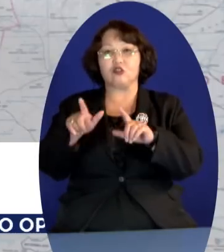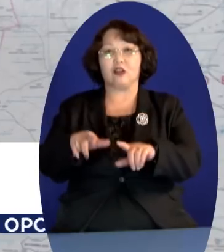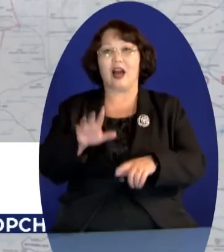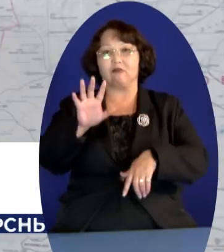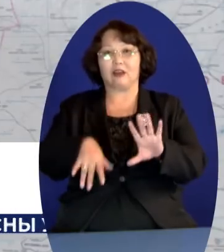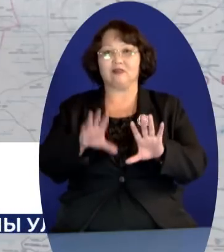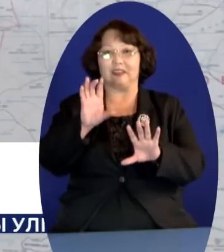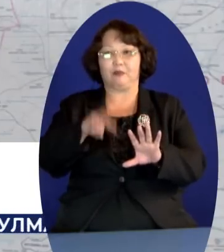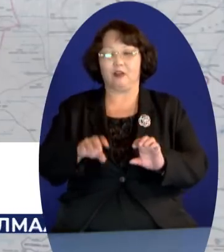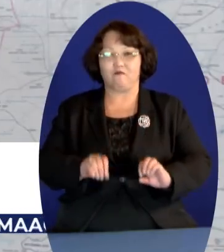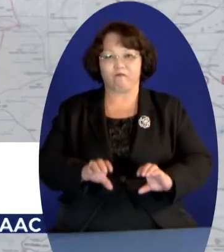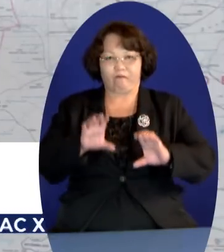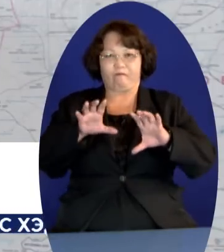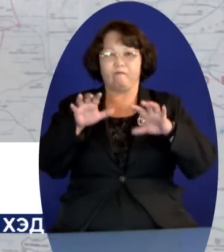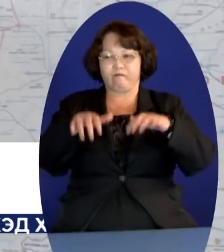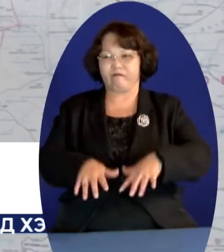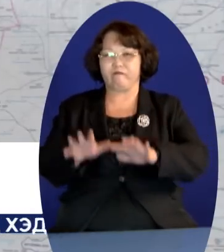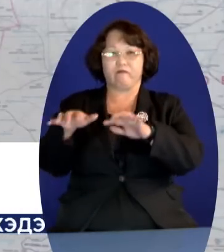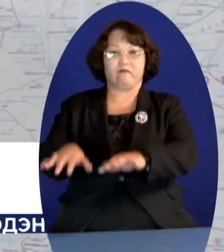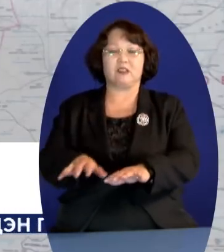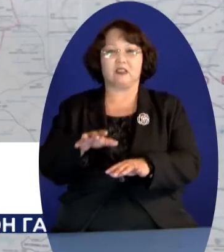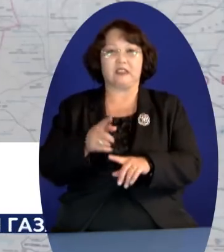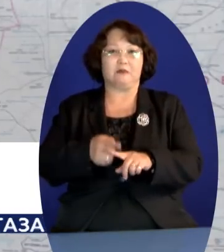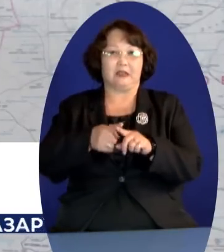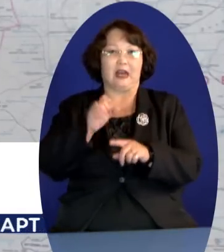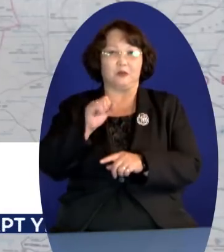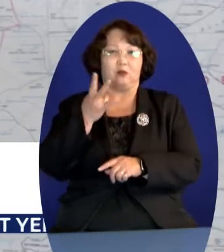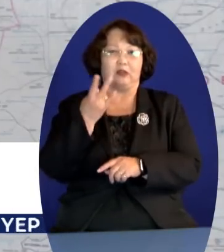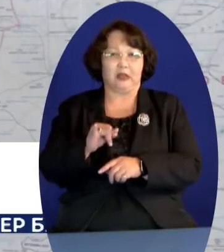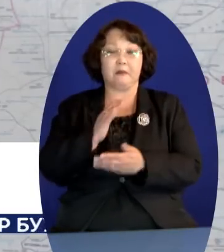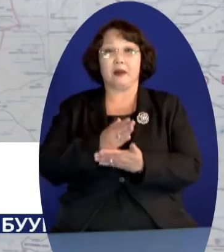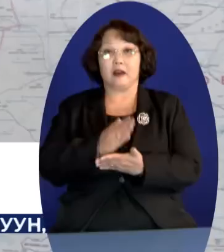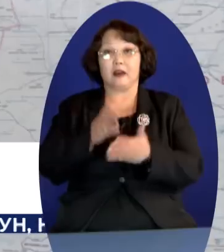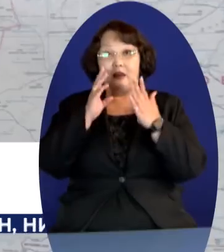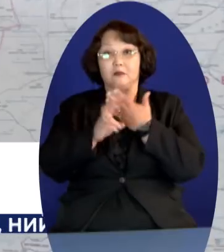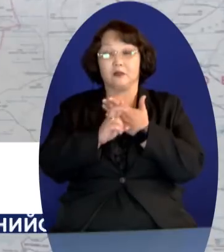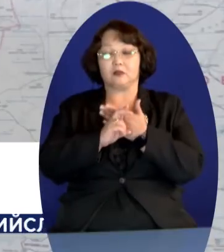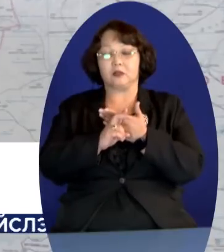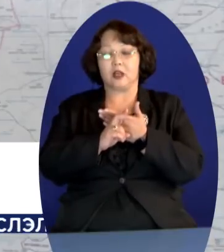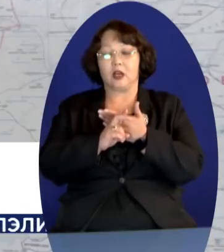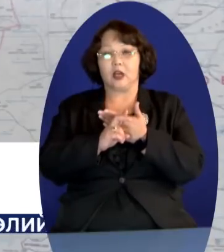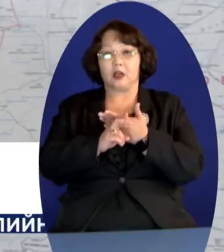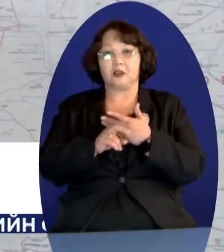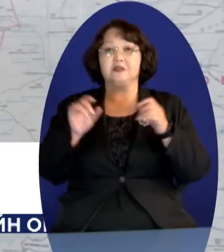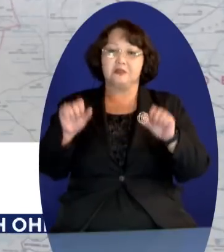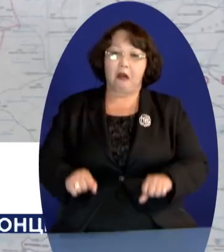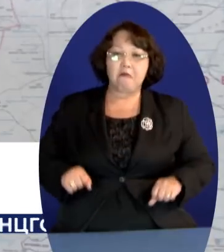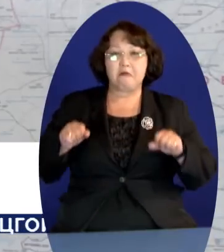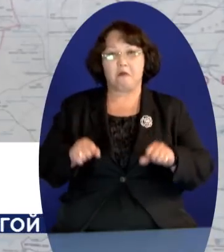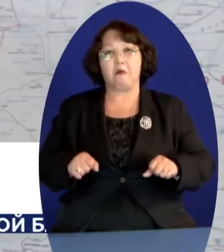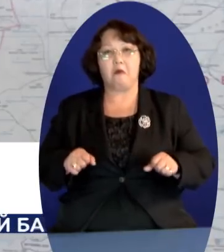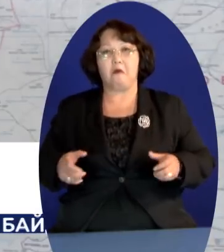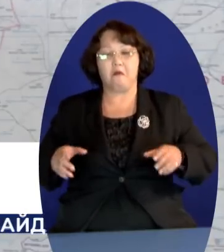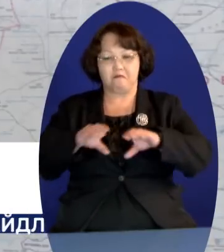15 см орчим одоо нэмэгдэх одоо төлөвтэй ийм прогноз гарсан байгаа. Зориултын болон одоо зориултын бас хөвгч ашиглан